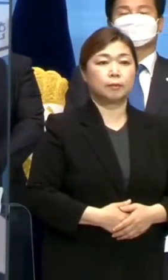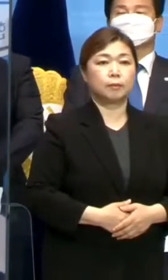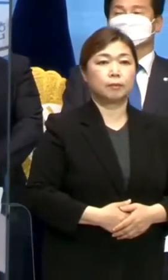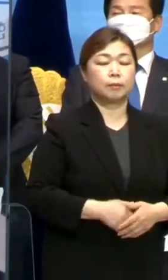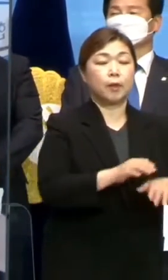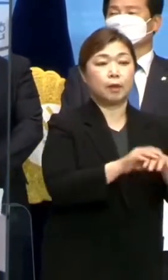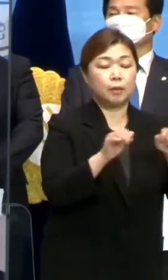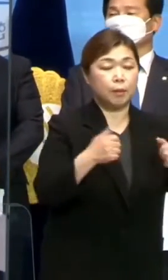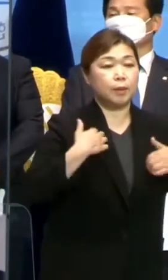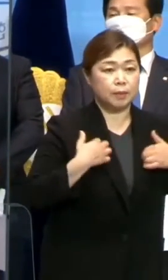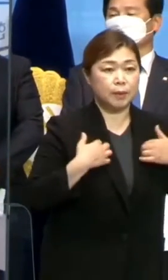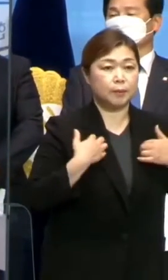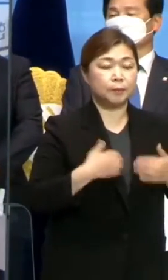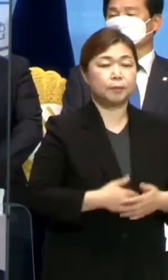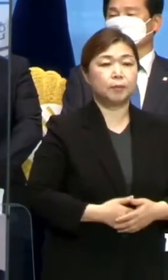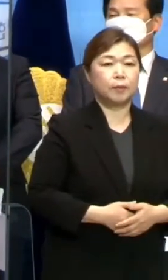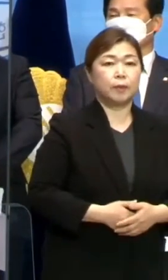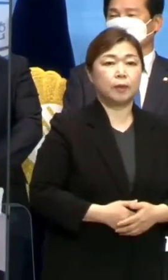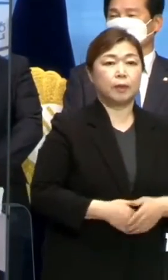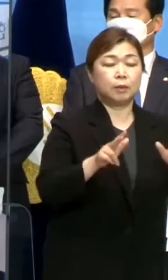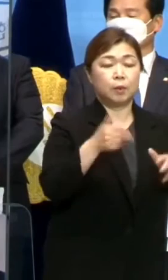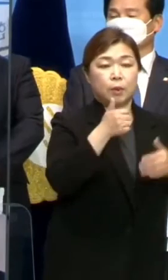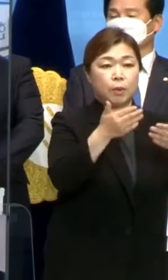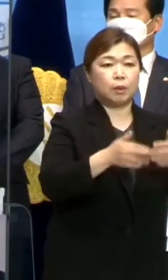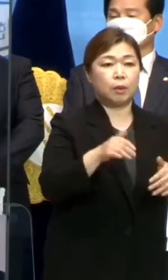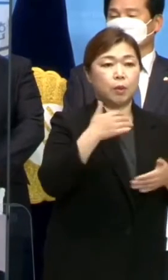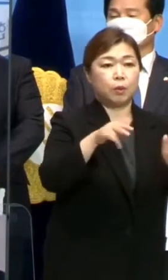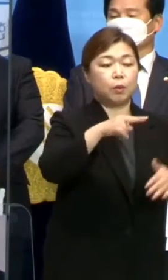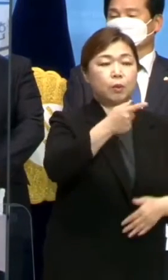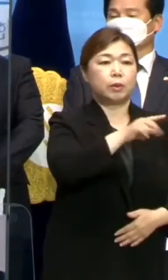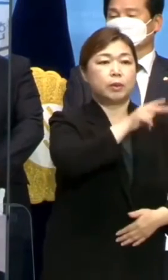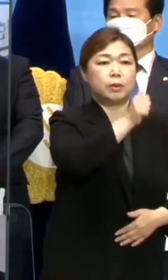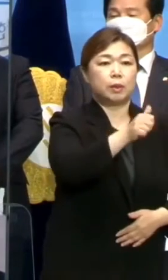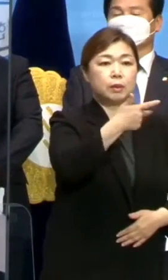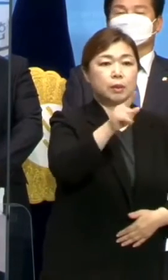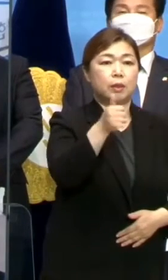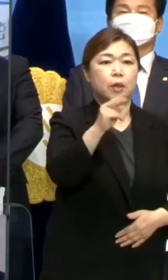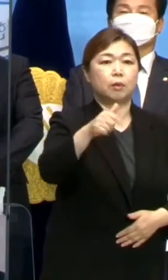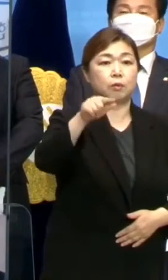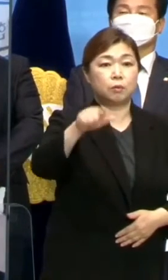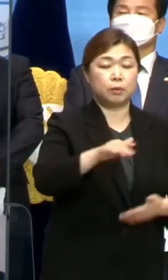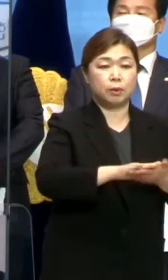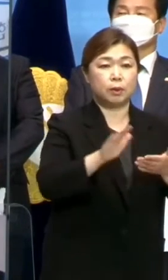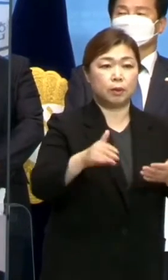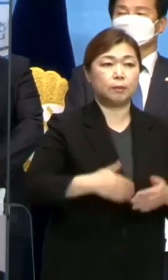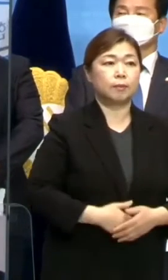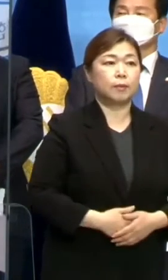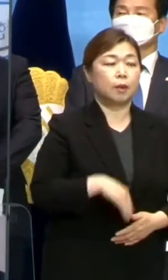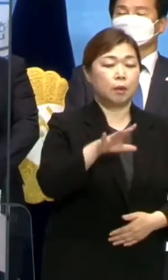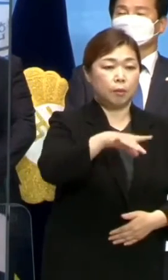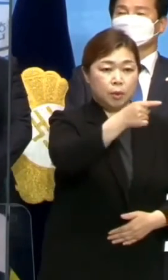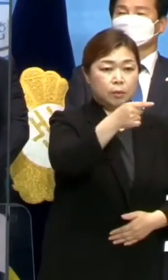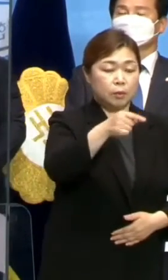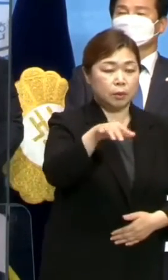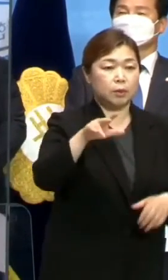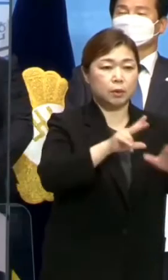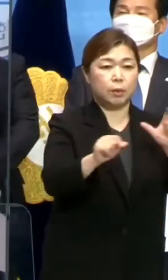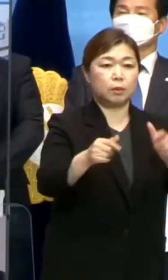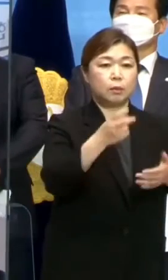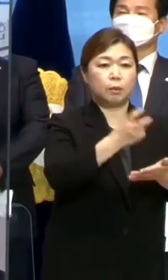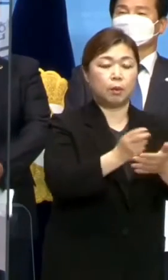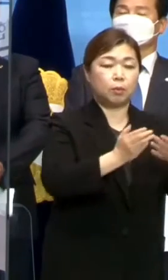네 안녕하세요 반갑습니다 방 계속 소개받은 경기도의회 의장 장 연구입니다 먼저 지방